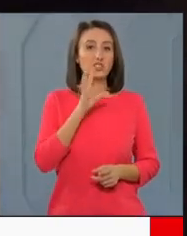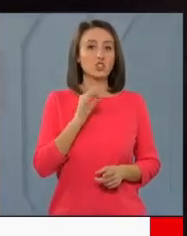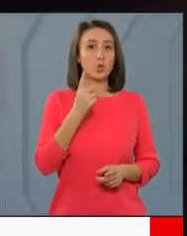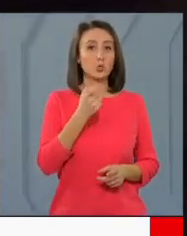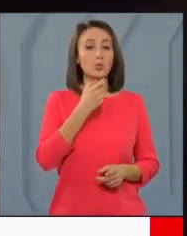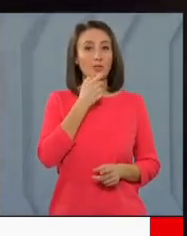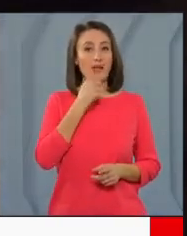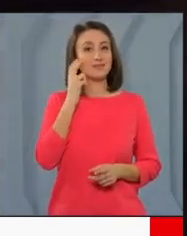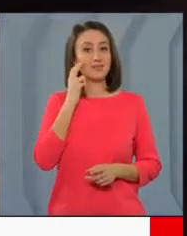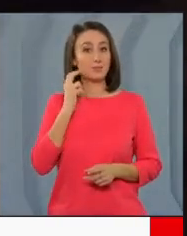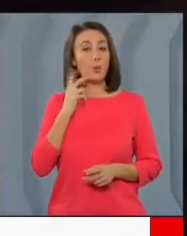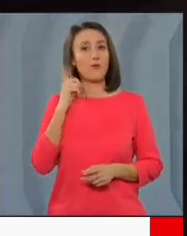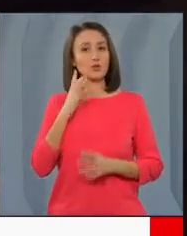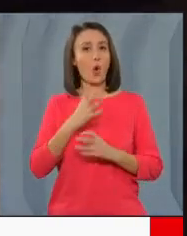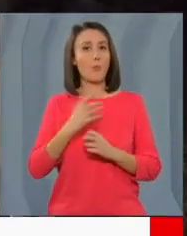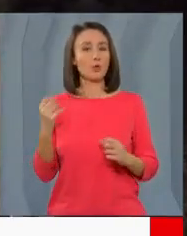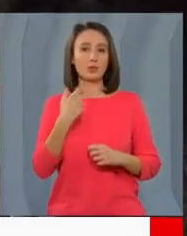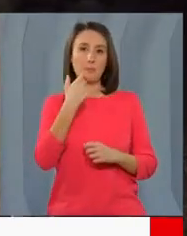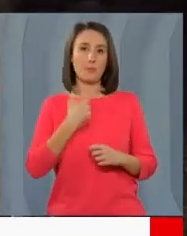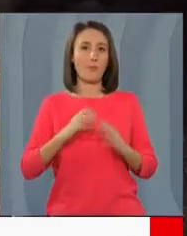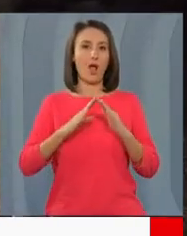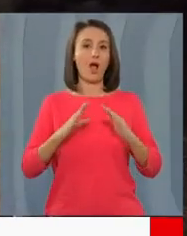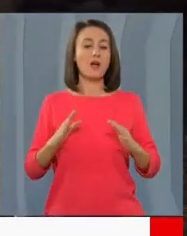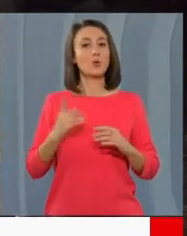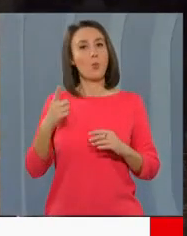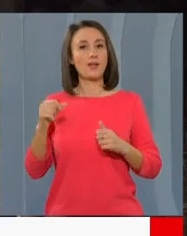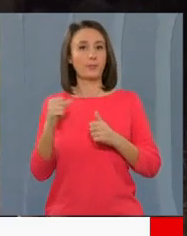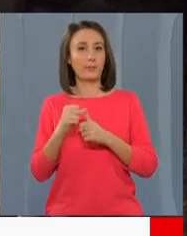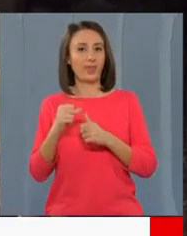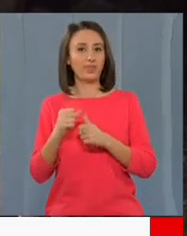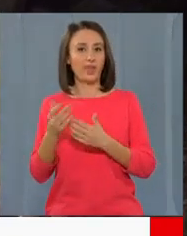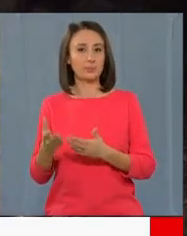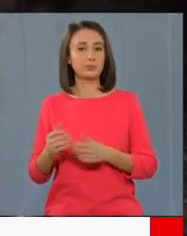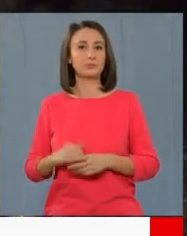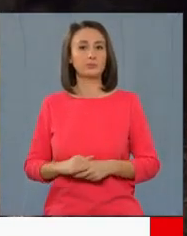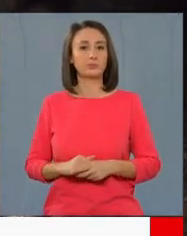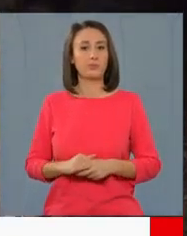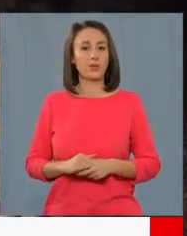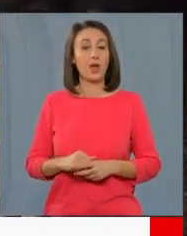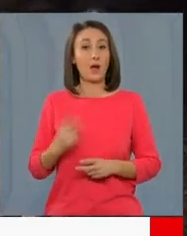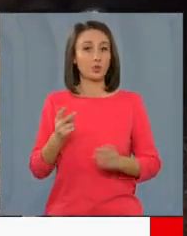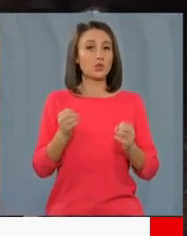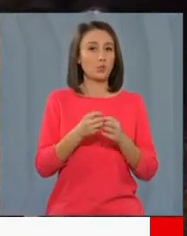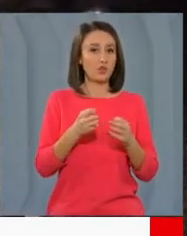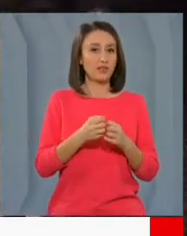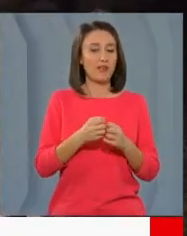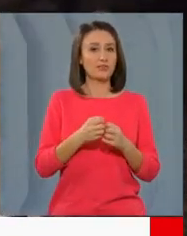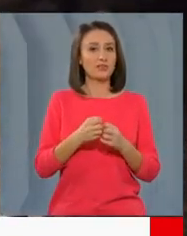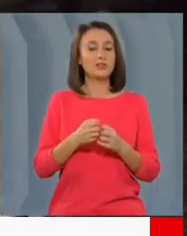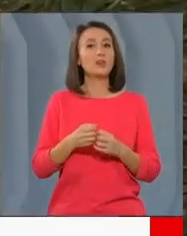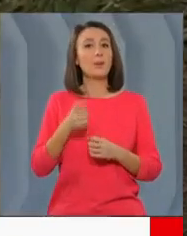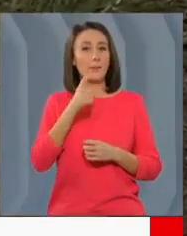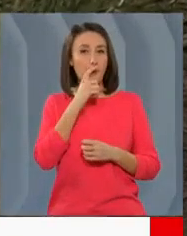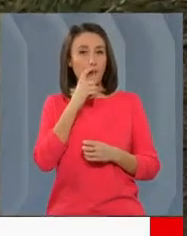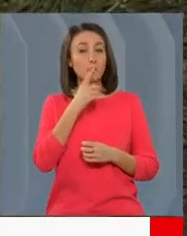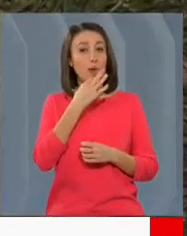51 de ani din Sibiu a fost omorât în propria locuință de către un alt bărbat cu care locuia. Cei doi s-ar fi certat, iar victima de 51